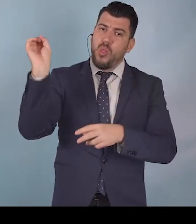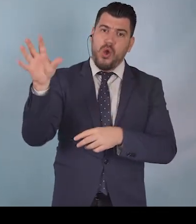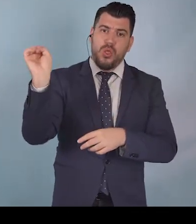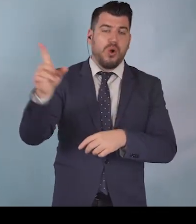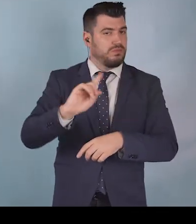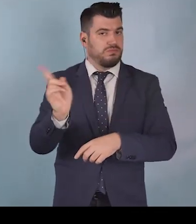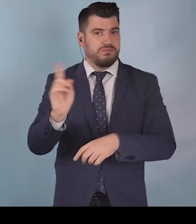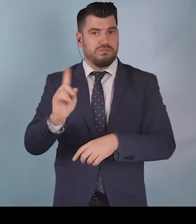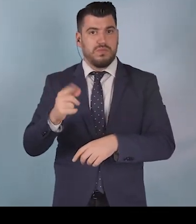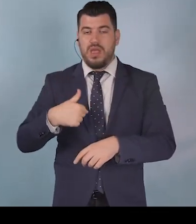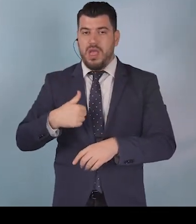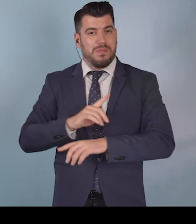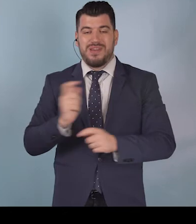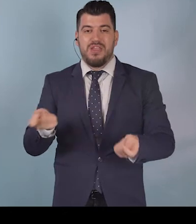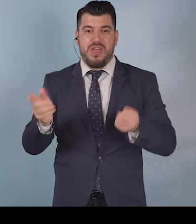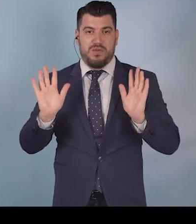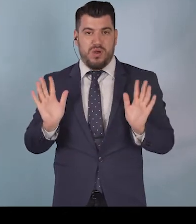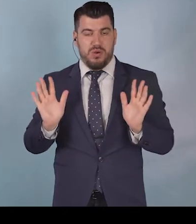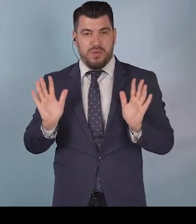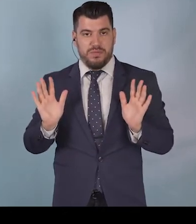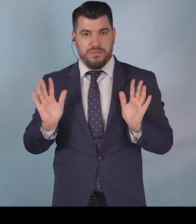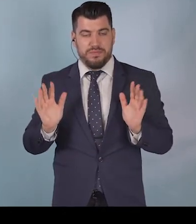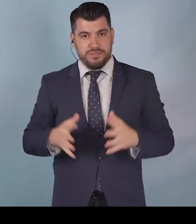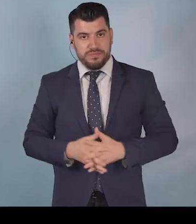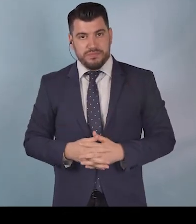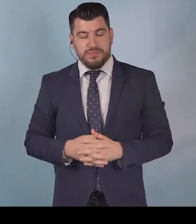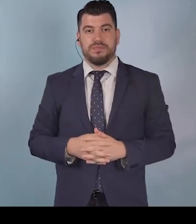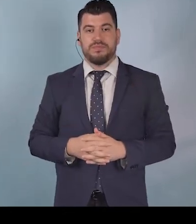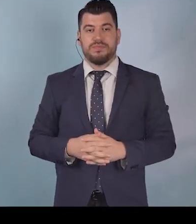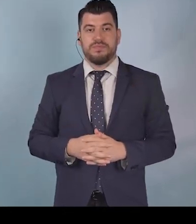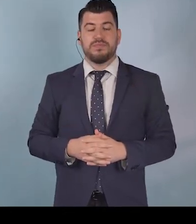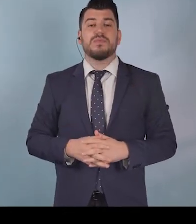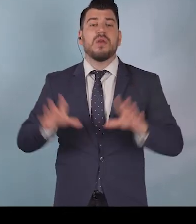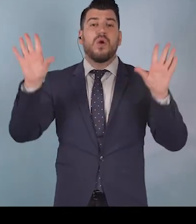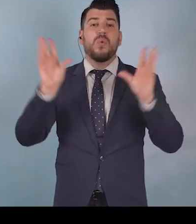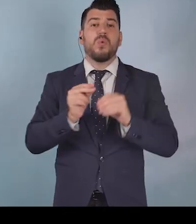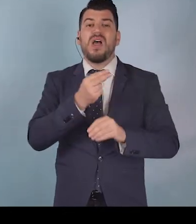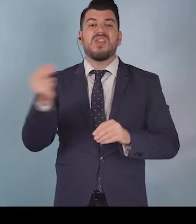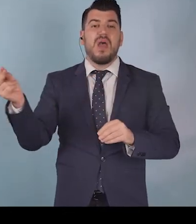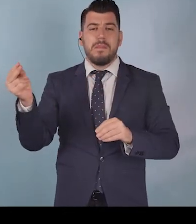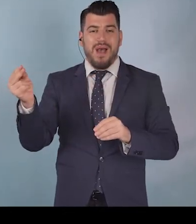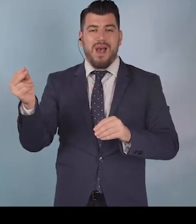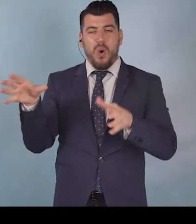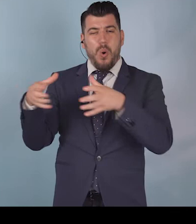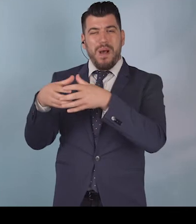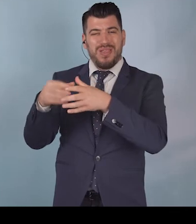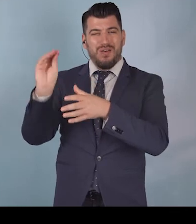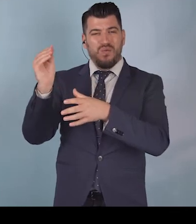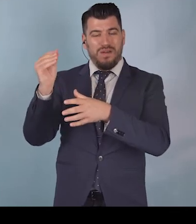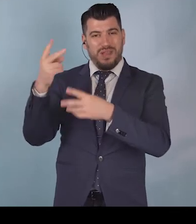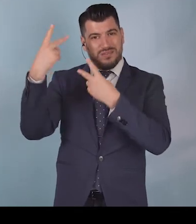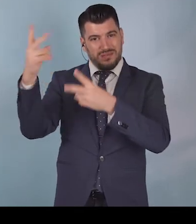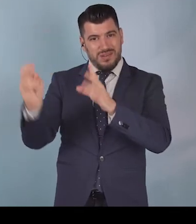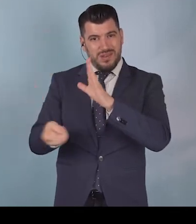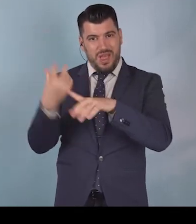καμία ανοχή σε τέτοιου είδους φαινόμενα, όμως δεν έχουμε καμία αρμοδιότητα, φαντάζομαι ούτε εγώ ούτε ο Γρηγόρης, πάνω στην κοινοβουλευτική